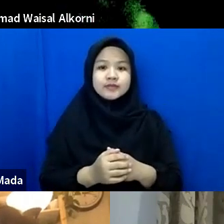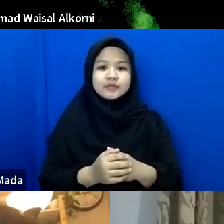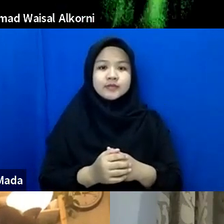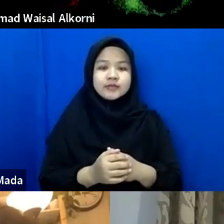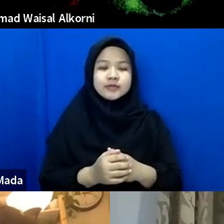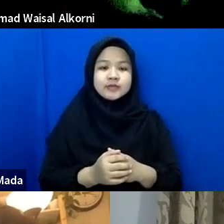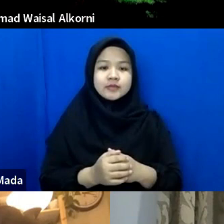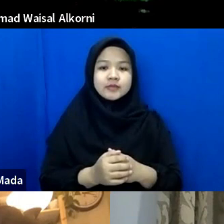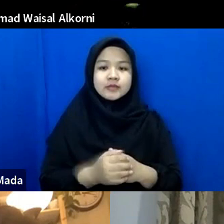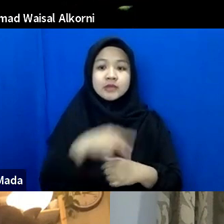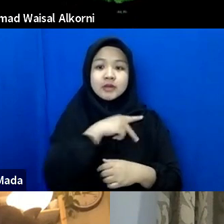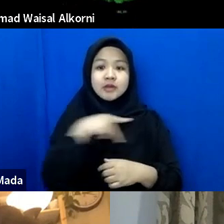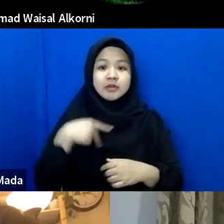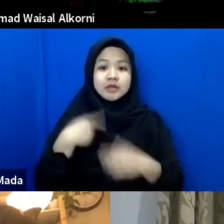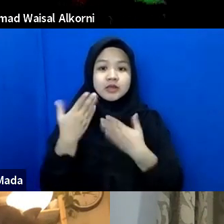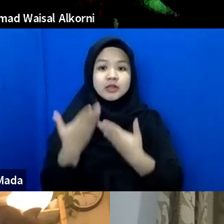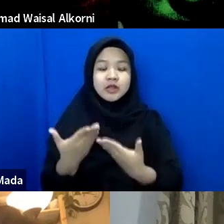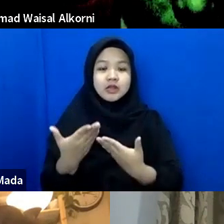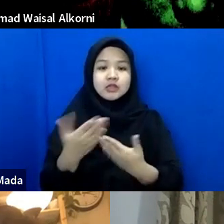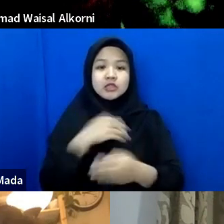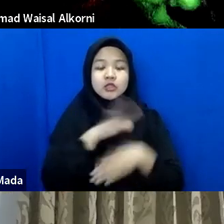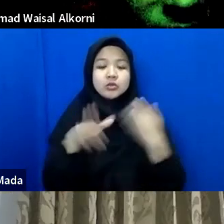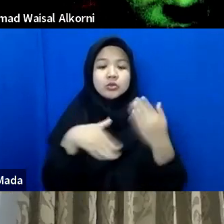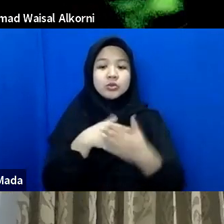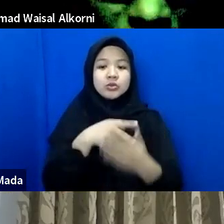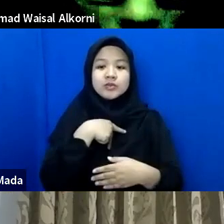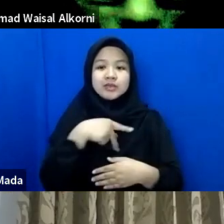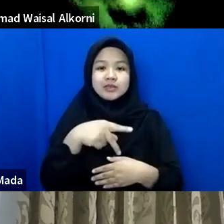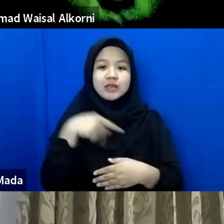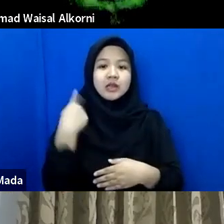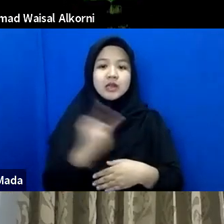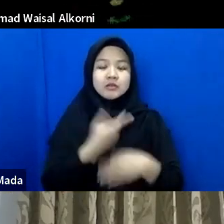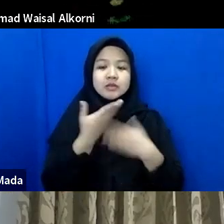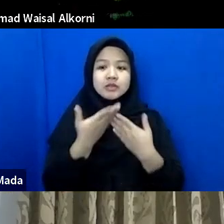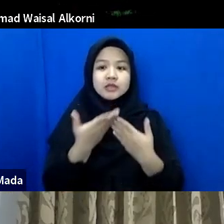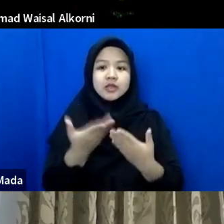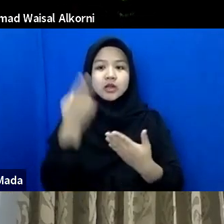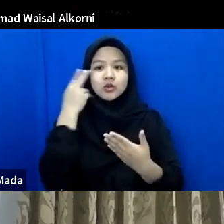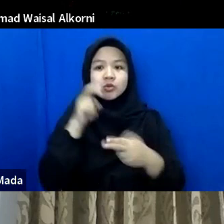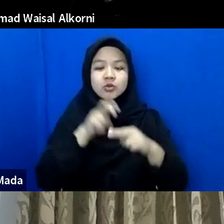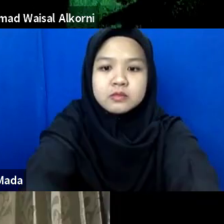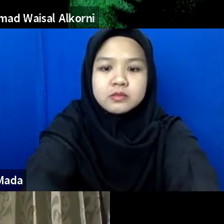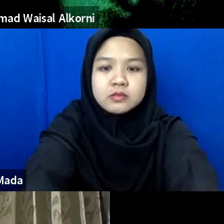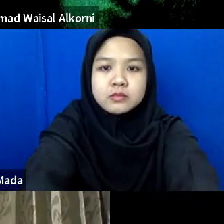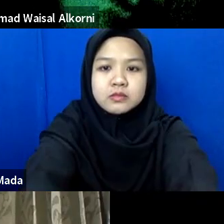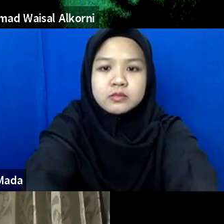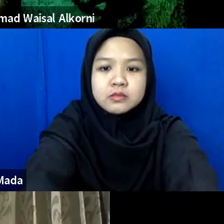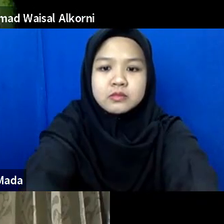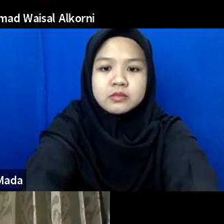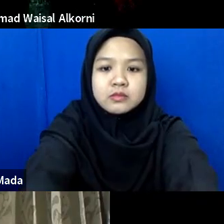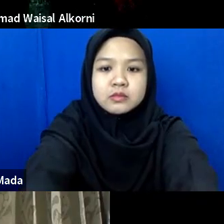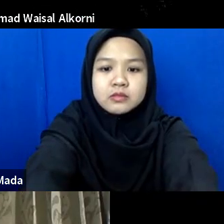kepada panitia kami persilahkan kepada seluruh peserta kami silahkan untuk duduk dengan tegak jadi